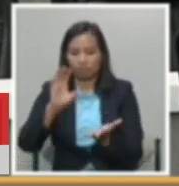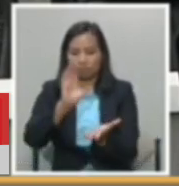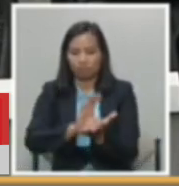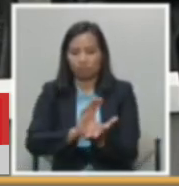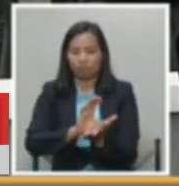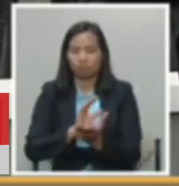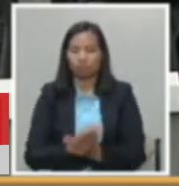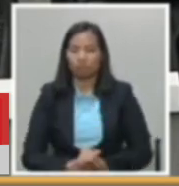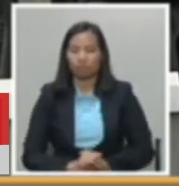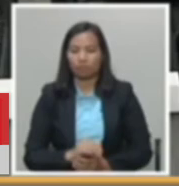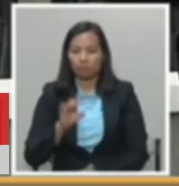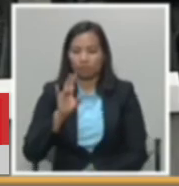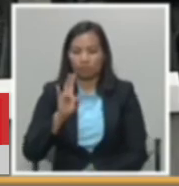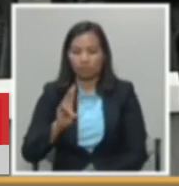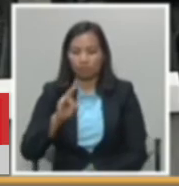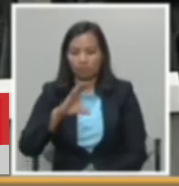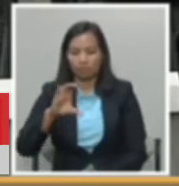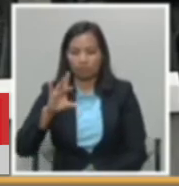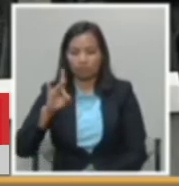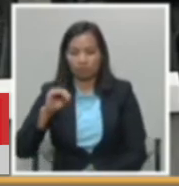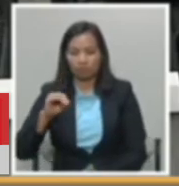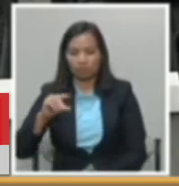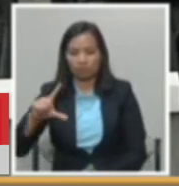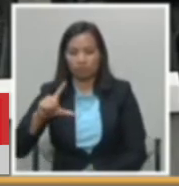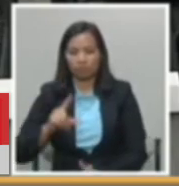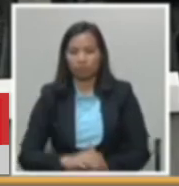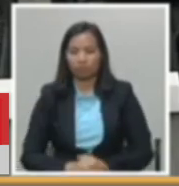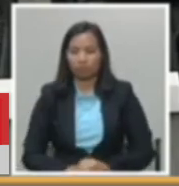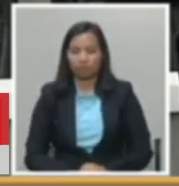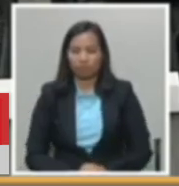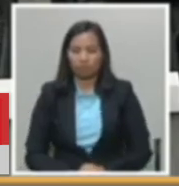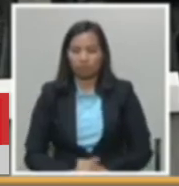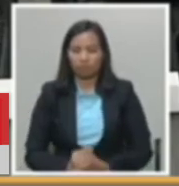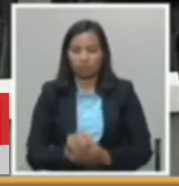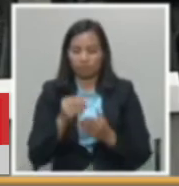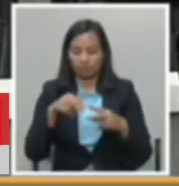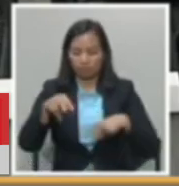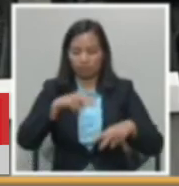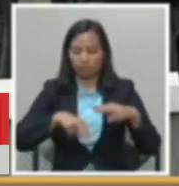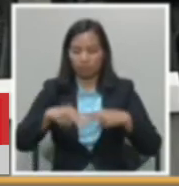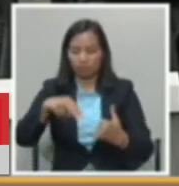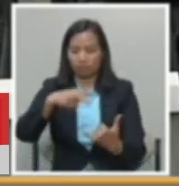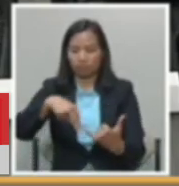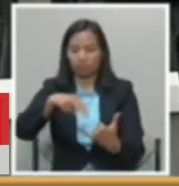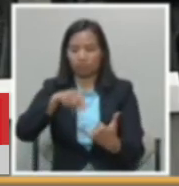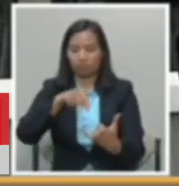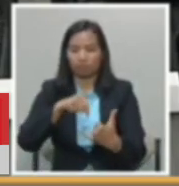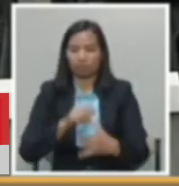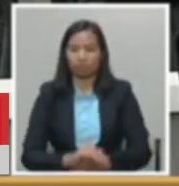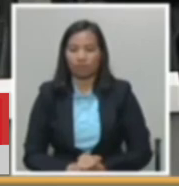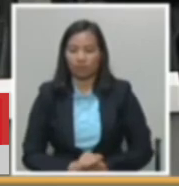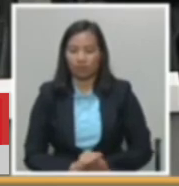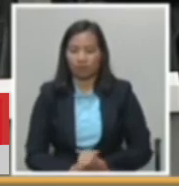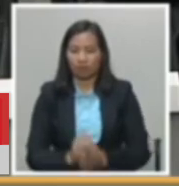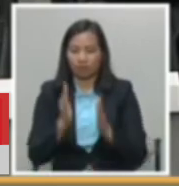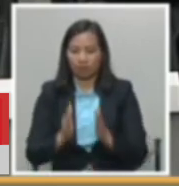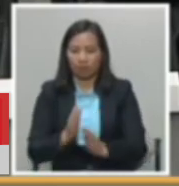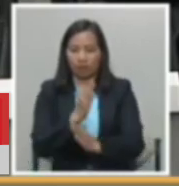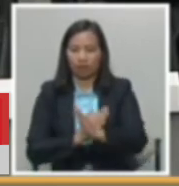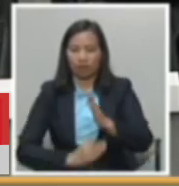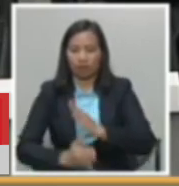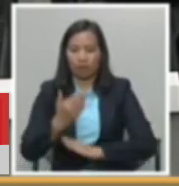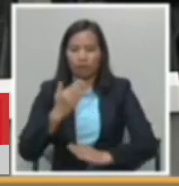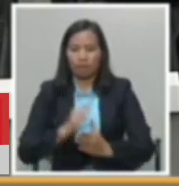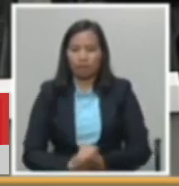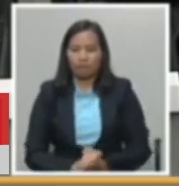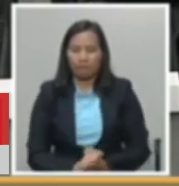แค่780ล้านบาทนะครับในการดูแลนะครับแล้วก็ยังมีคนพิการอีกนะ